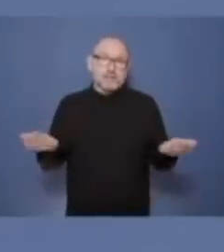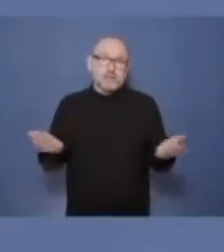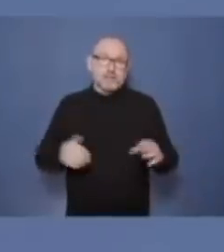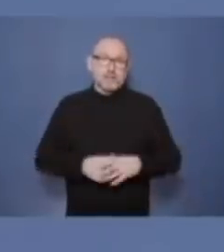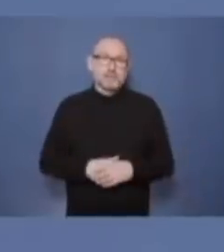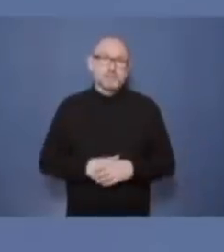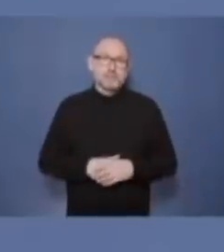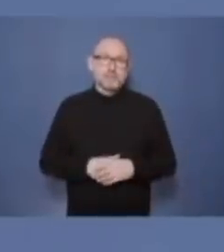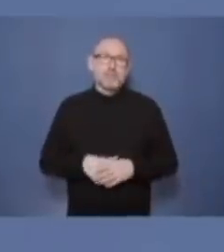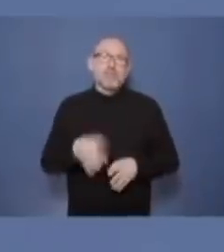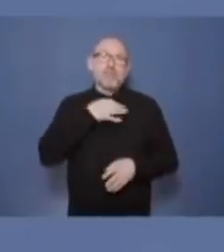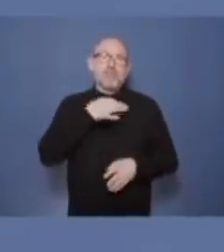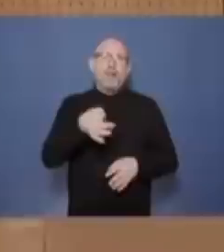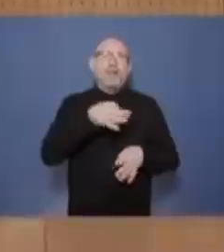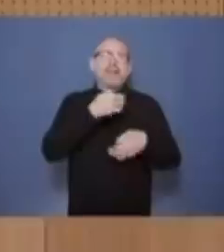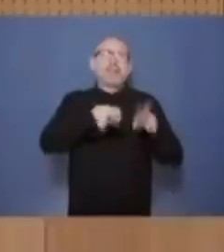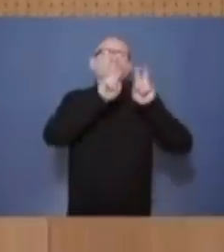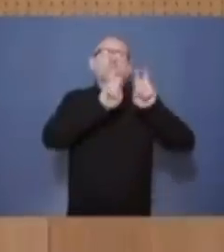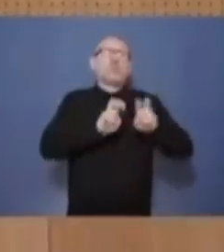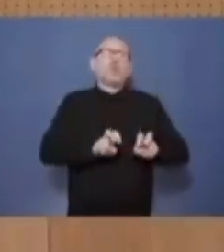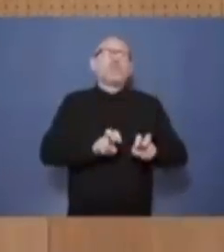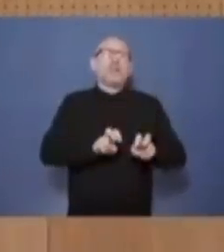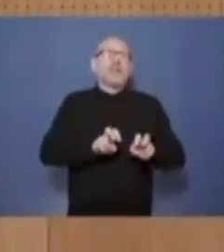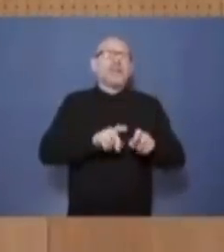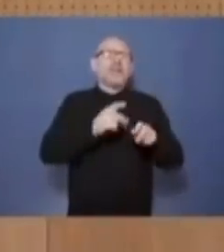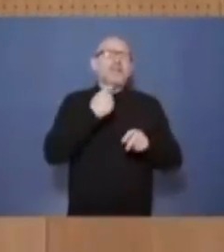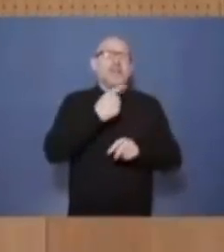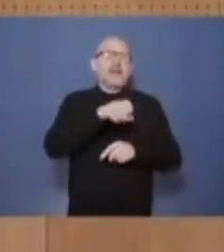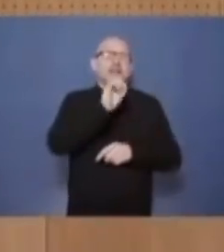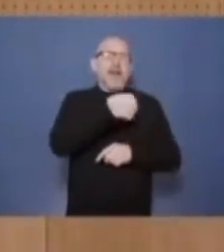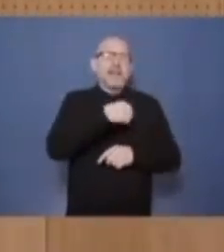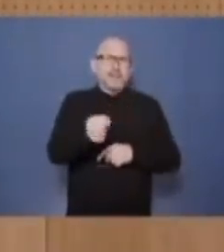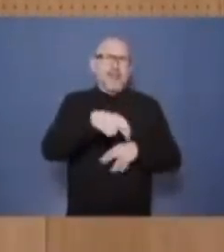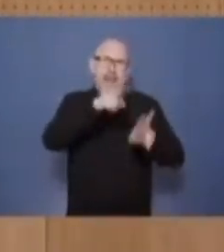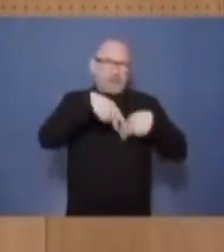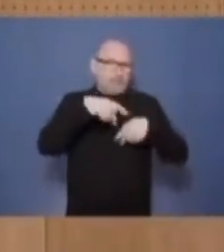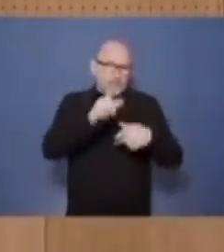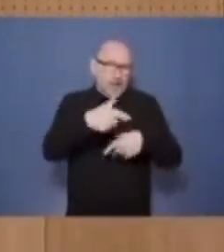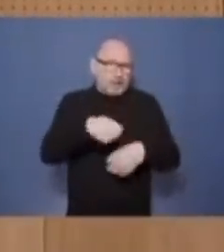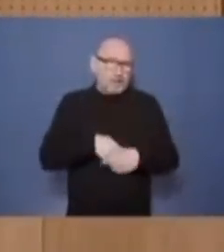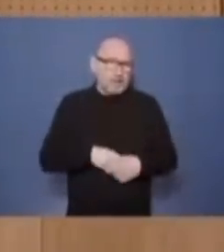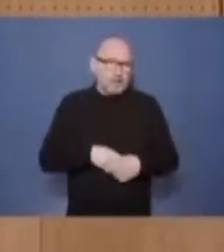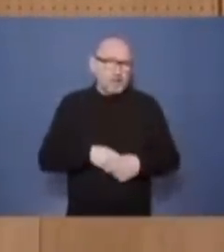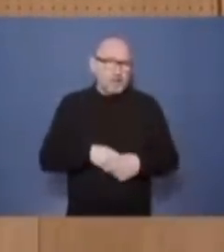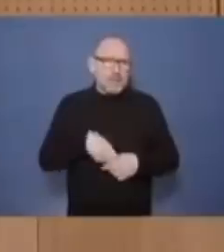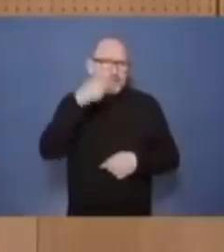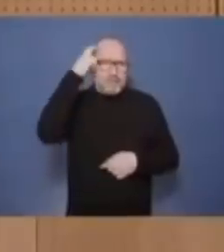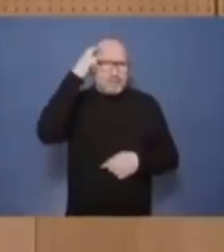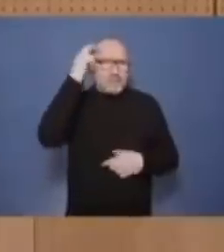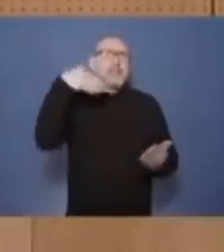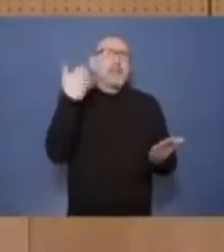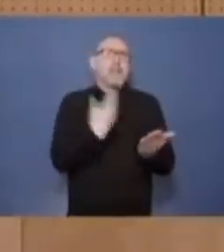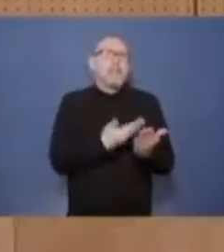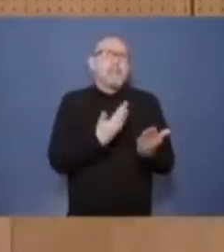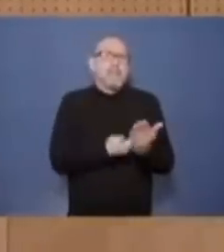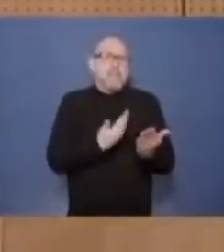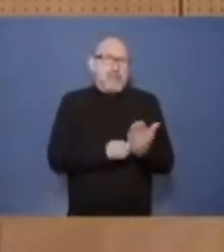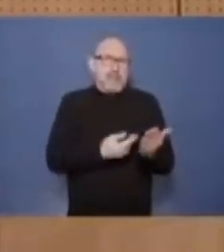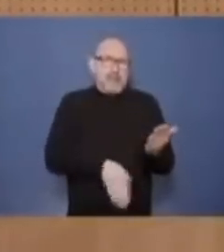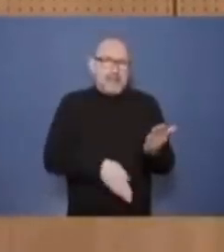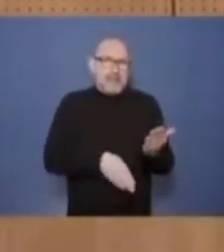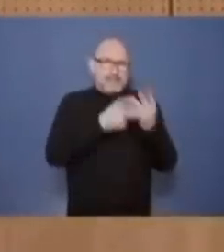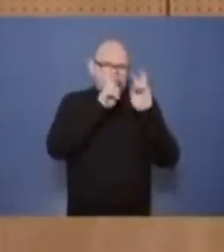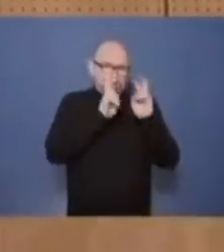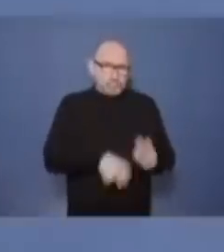können keine konkrete Studie nennen. Sie haben wieder nicht auf die Frage geantwortet, was es für konkrete wissenschaftlich belegte Studien gibt für die Nutzung des Lockdowns.